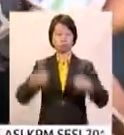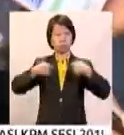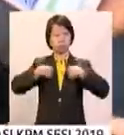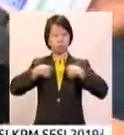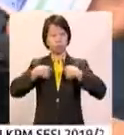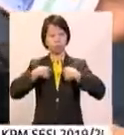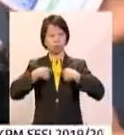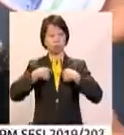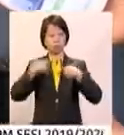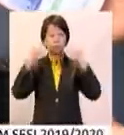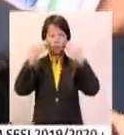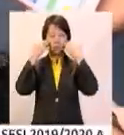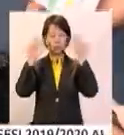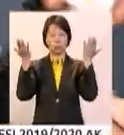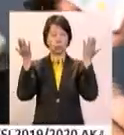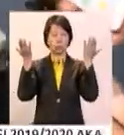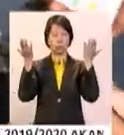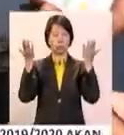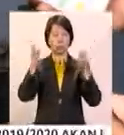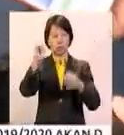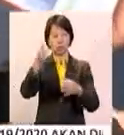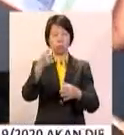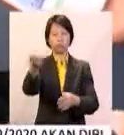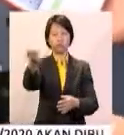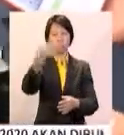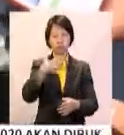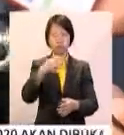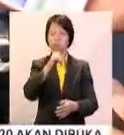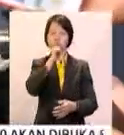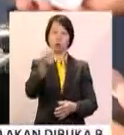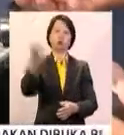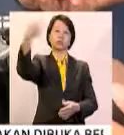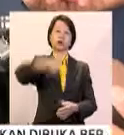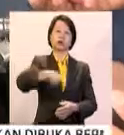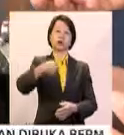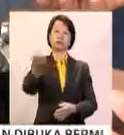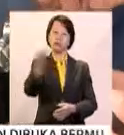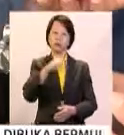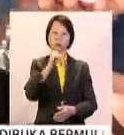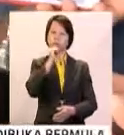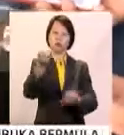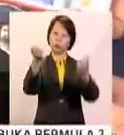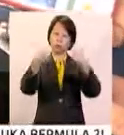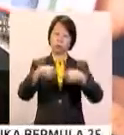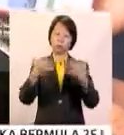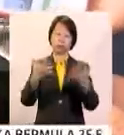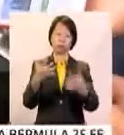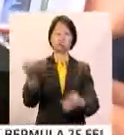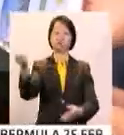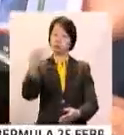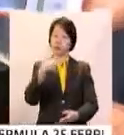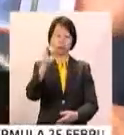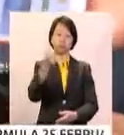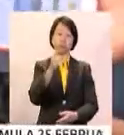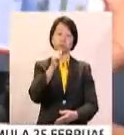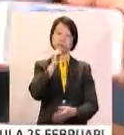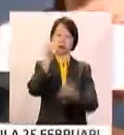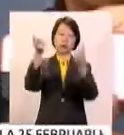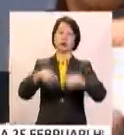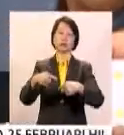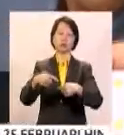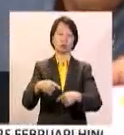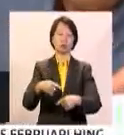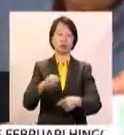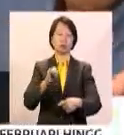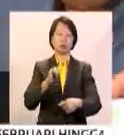Saya tak tahu sebab. Cuma dia beritahu dia tak akan datang nanti. Itu saja. Ya, okay. Saya